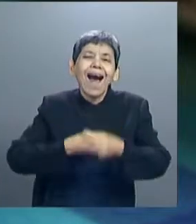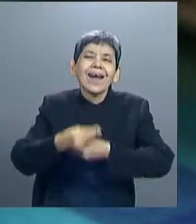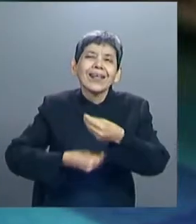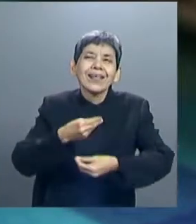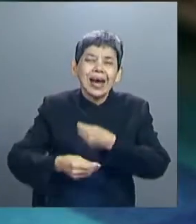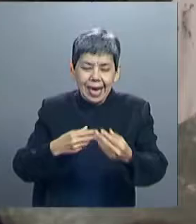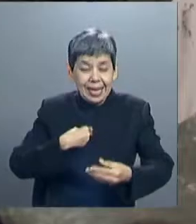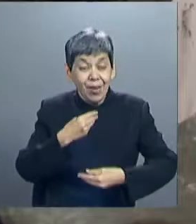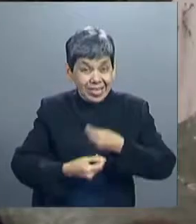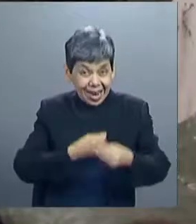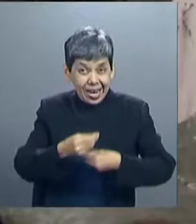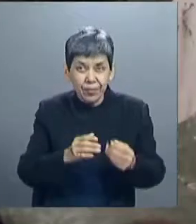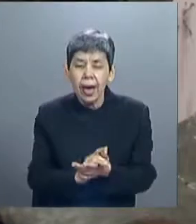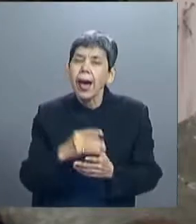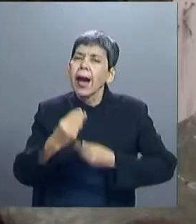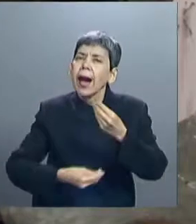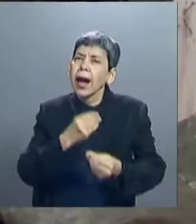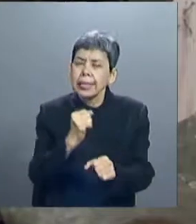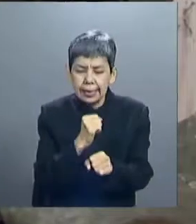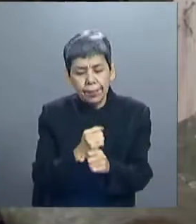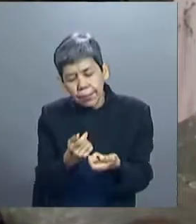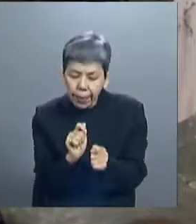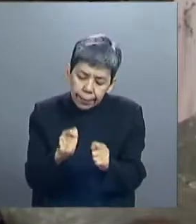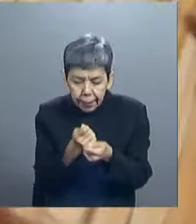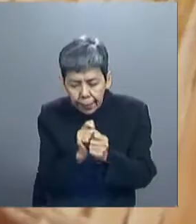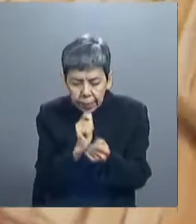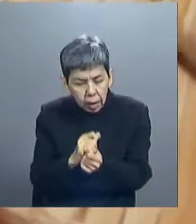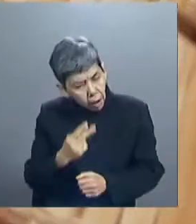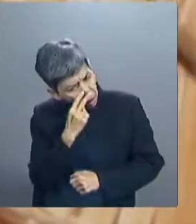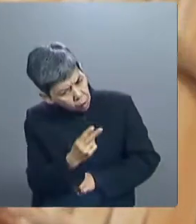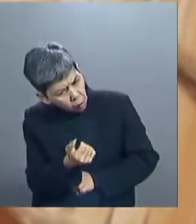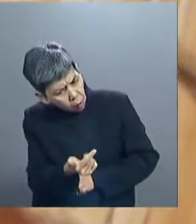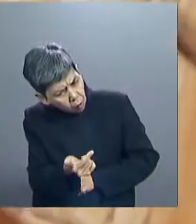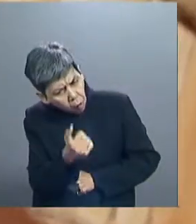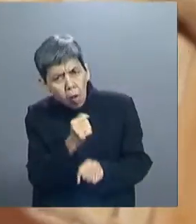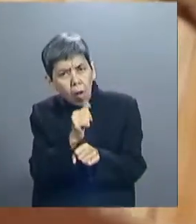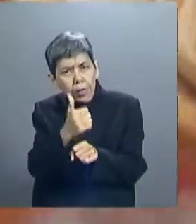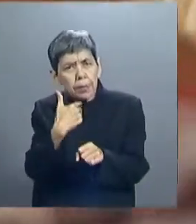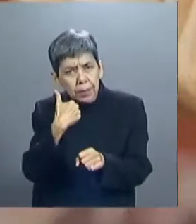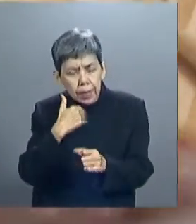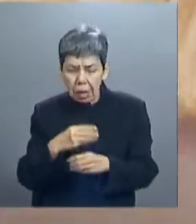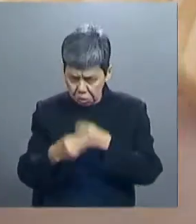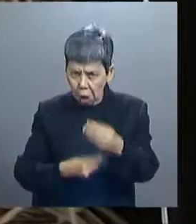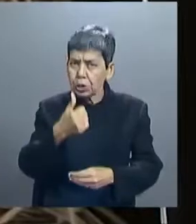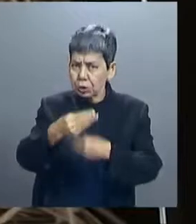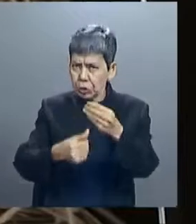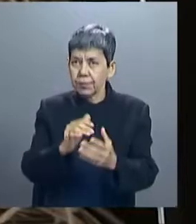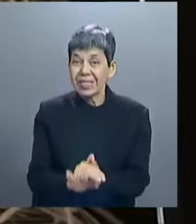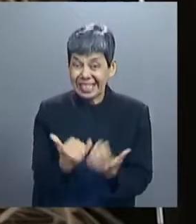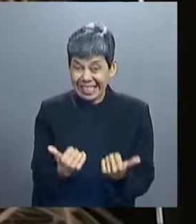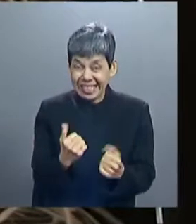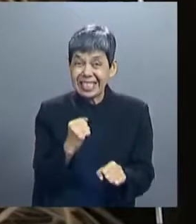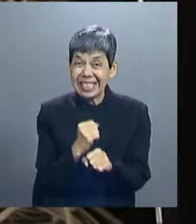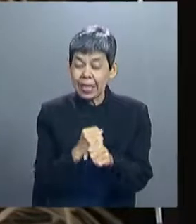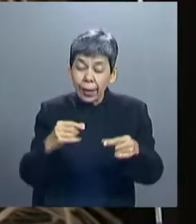ให้ไปขายแล้วไปทำด้วยต่างประเทศเข้ามามุกมาเลียอะไรเนี่ยขายดี ถึงแม้จะเป็นเพียง